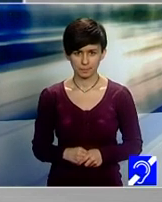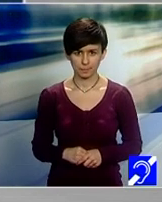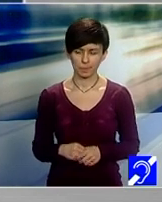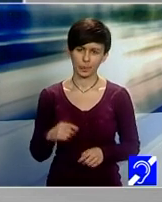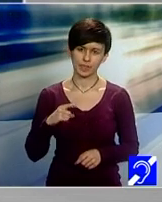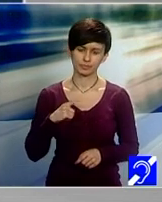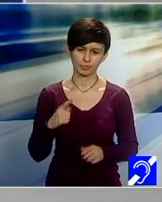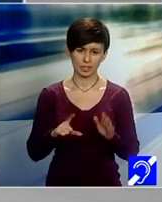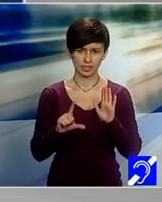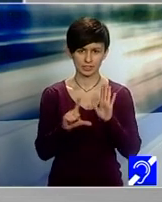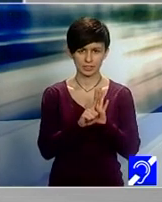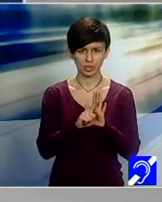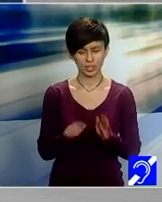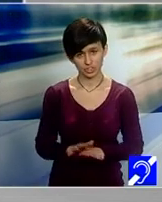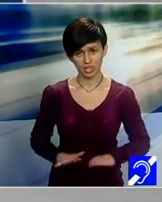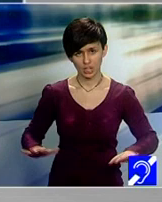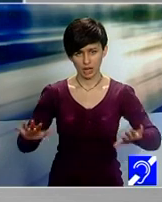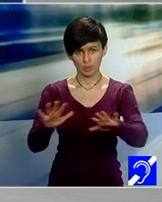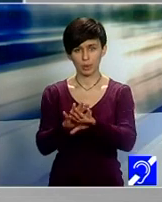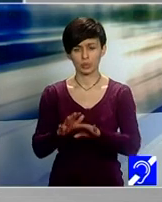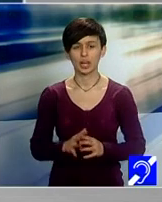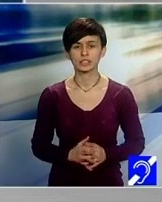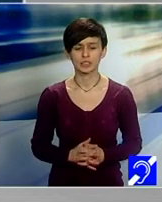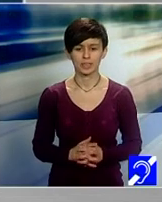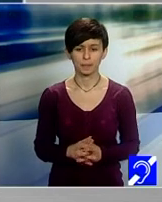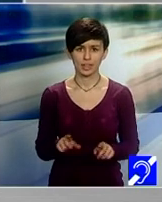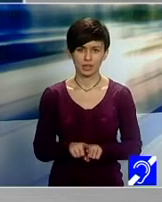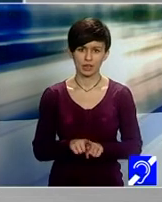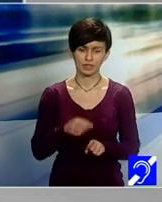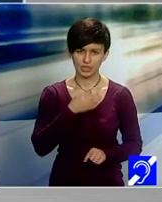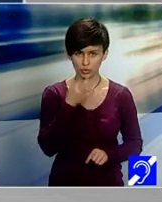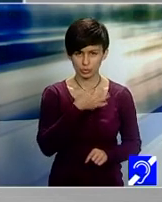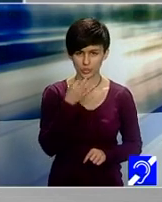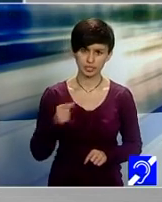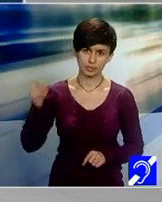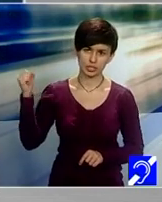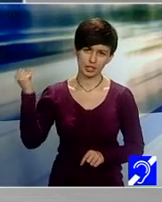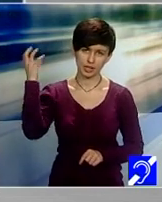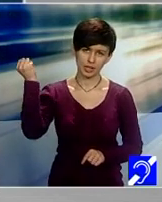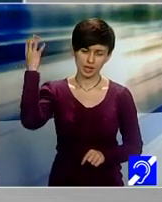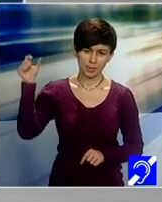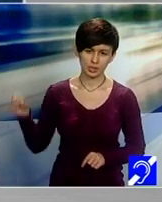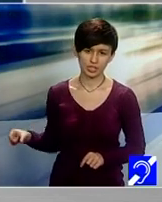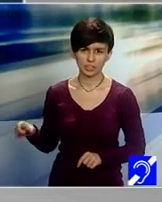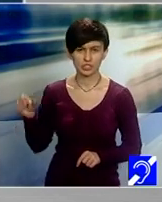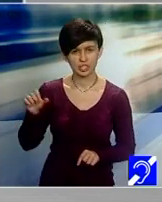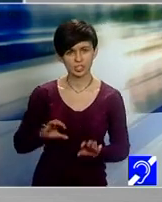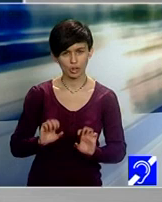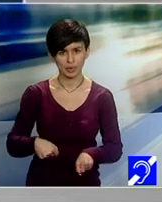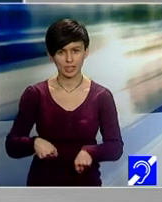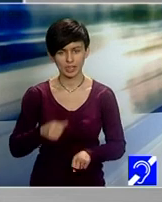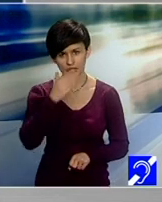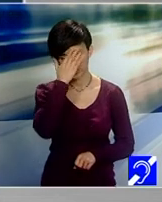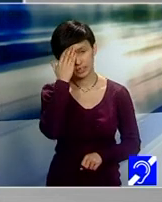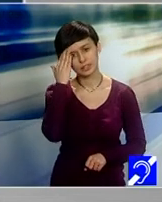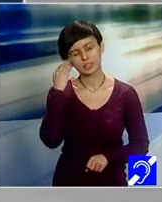lege populistă, așa cum spun politicienii, bancherii, ne va afecta pe toți. Ce